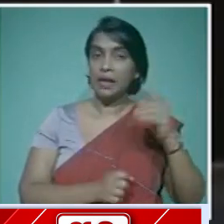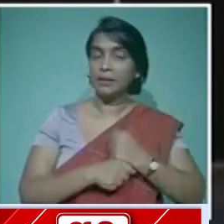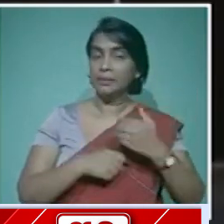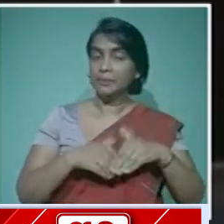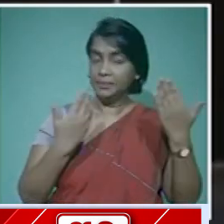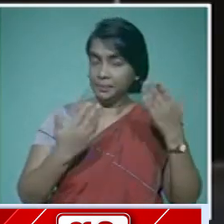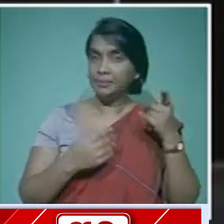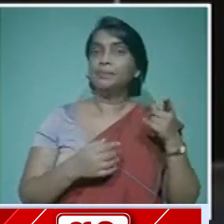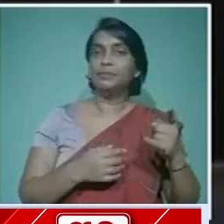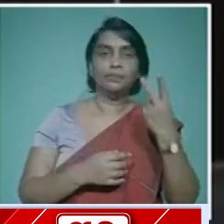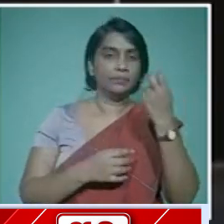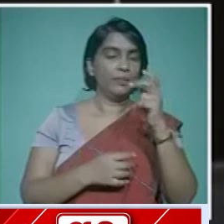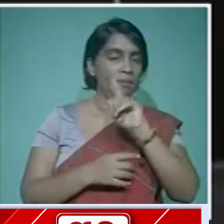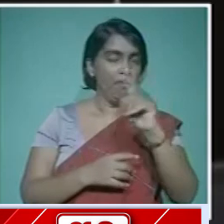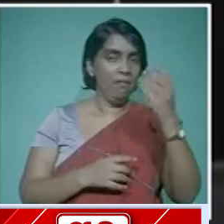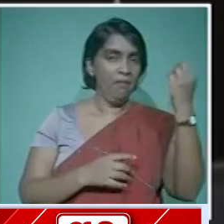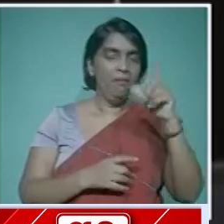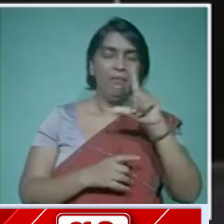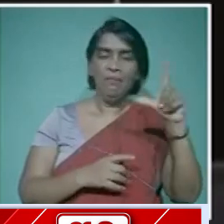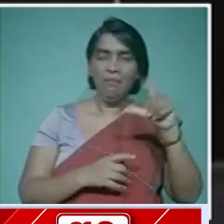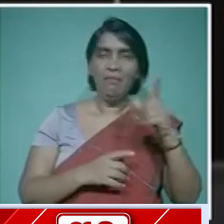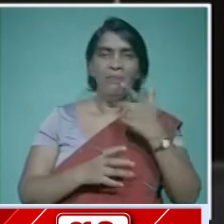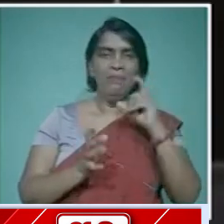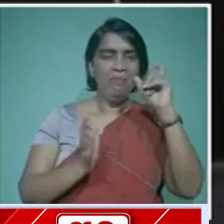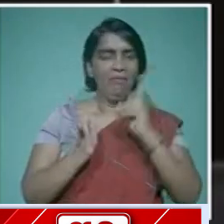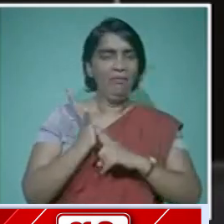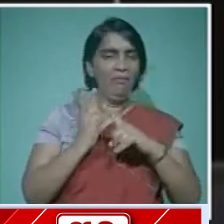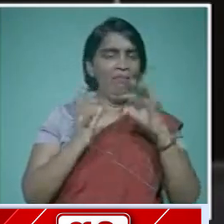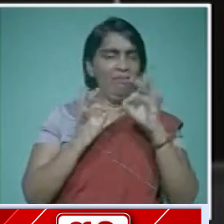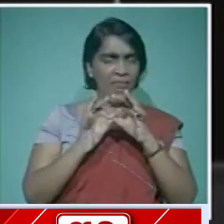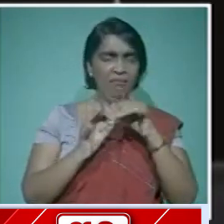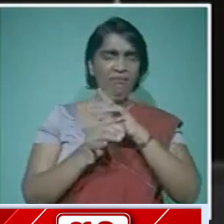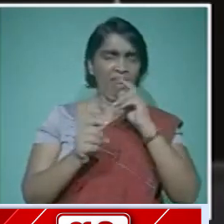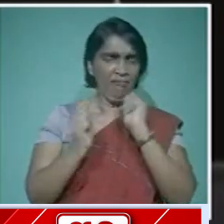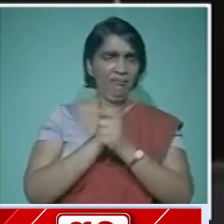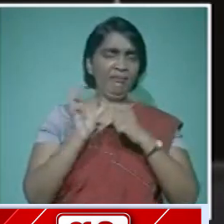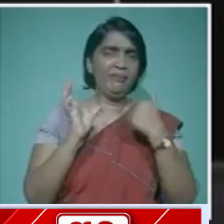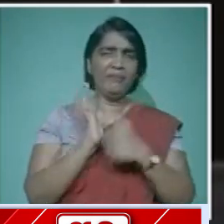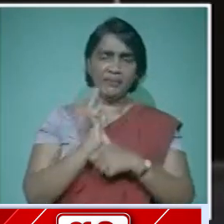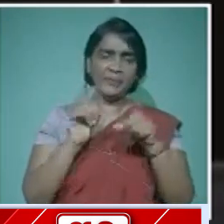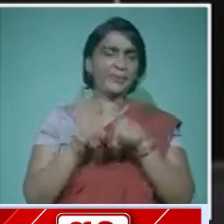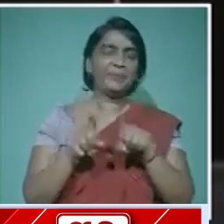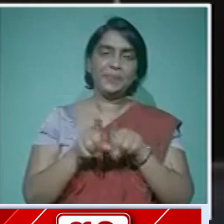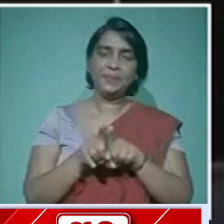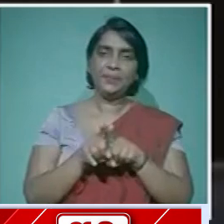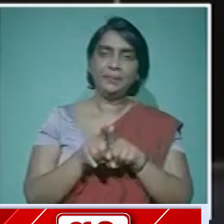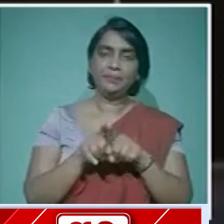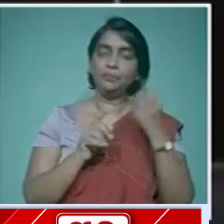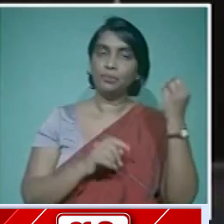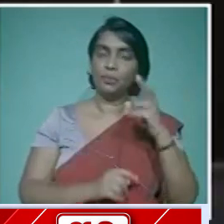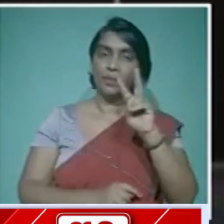පත්‍රය 2010 අංක 17 දරන කැසිනෝ ව්‍යාපාර නියාමන කිරීමේ පනත සහ